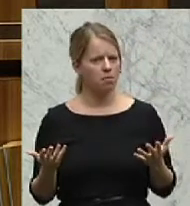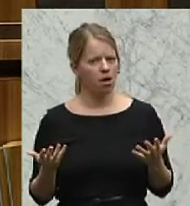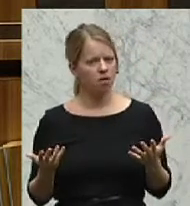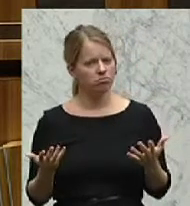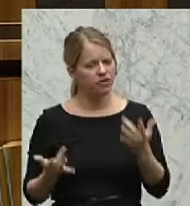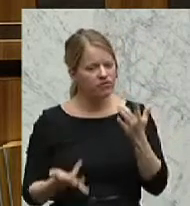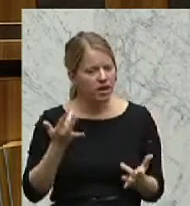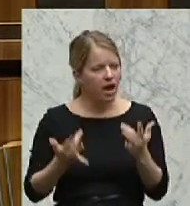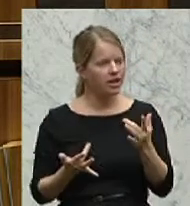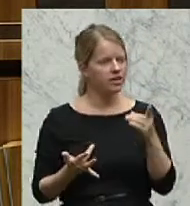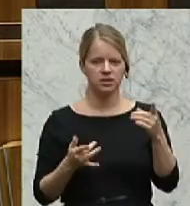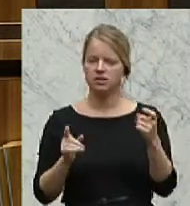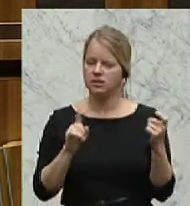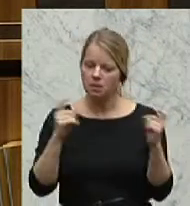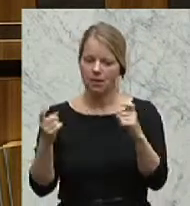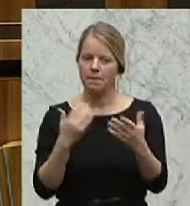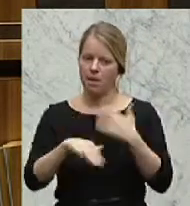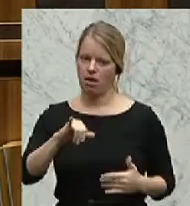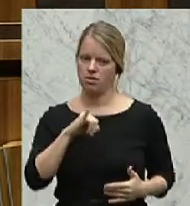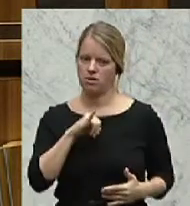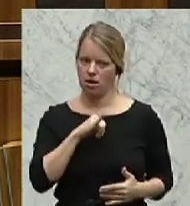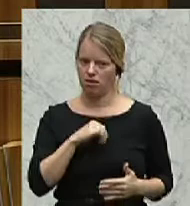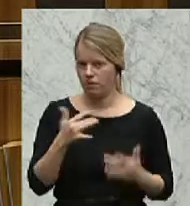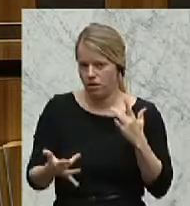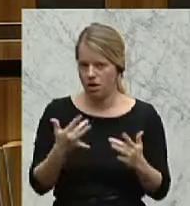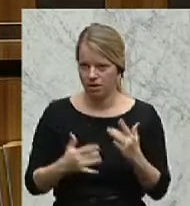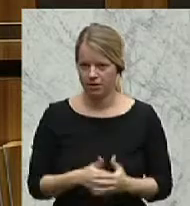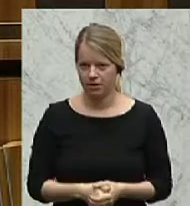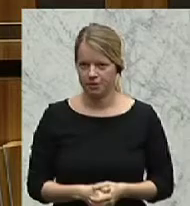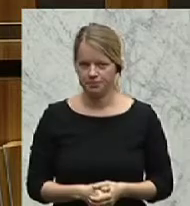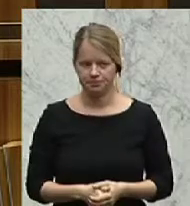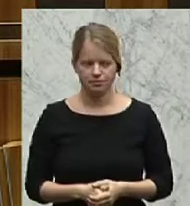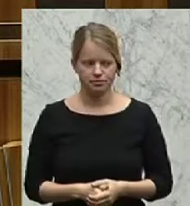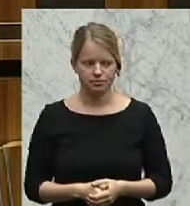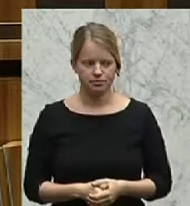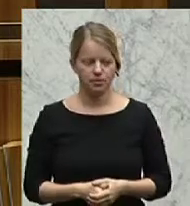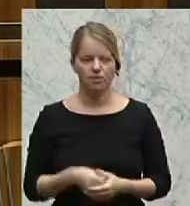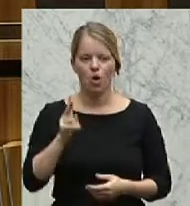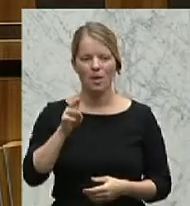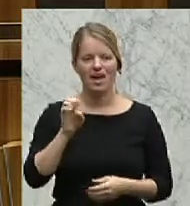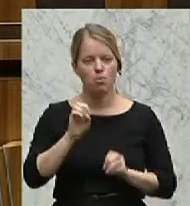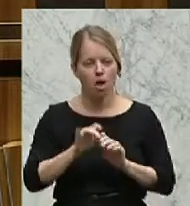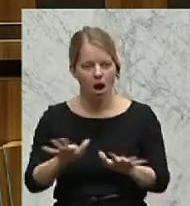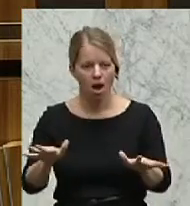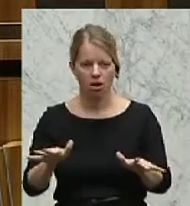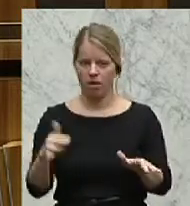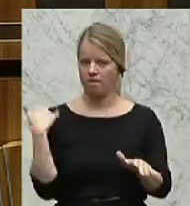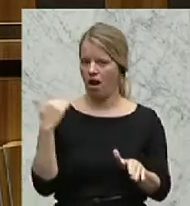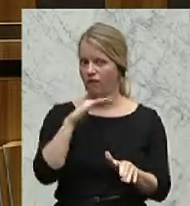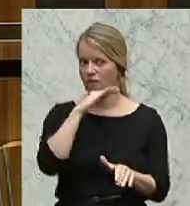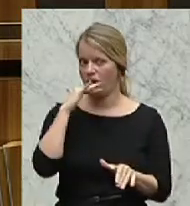Hätte es vielleicht diese Debatte etwas interessanter auch gemacht. Ich glaube, bei Ebola ist natürlich sehr viel